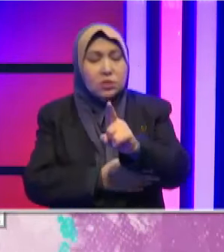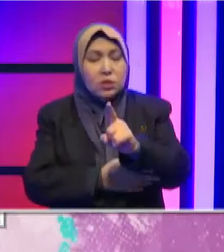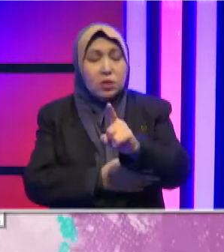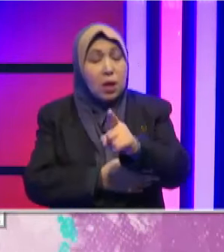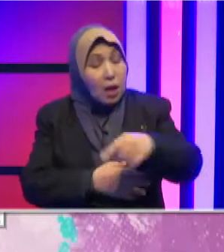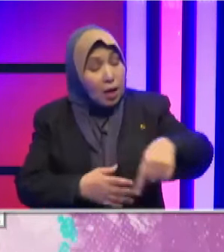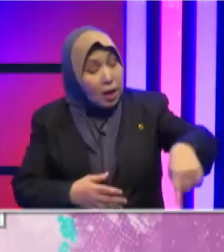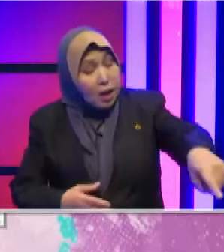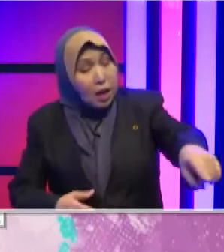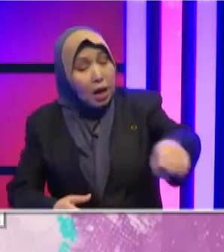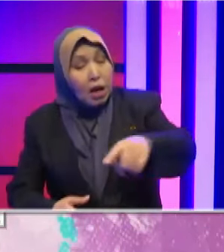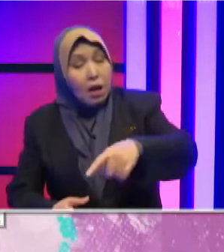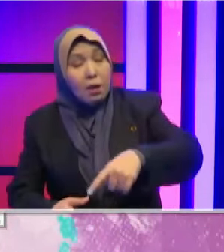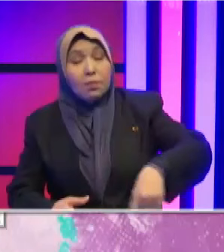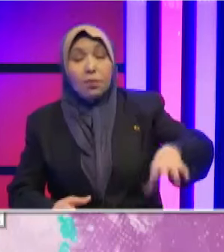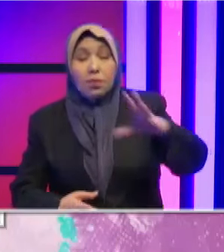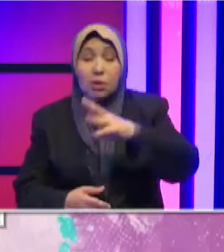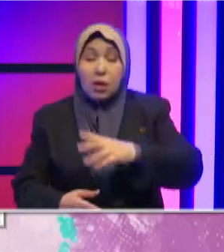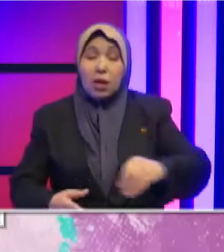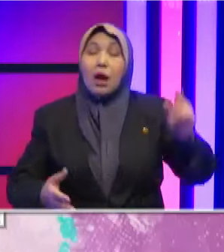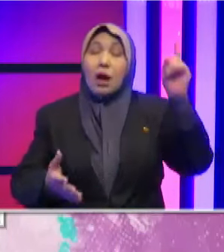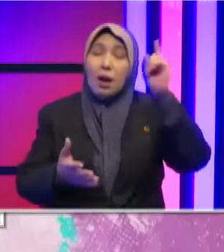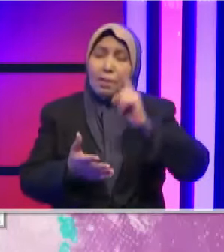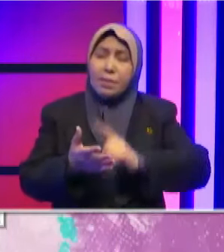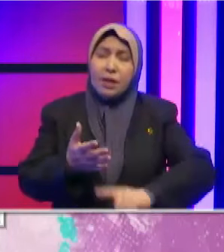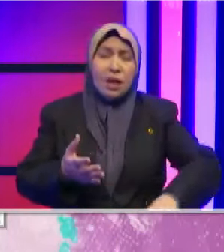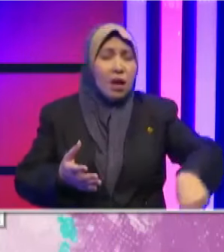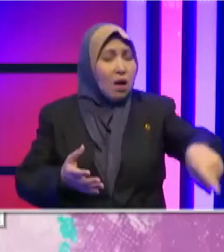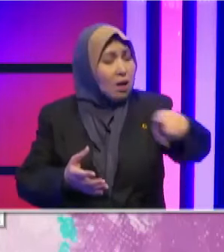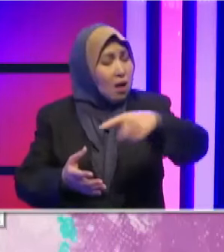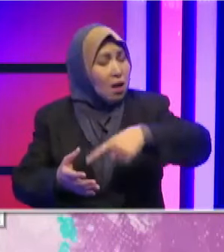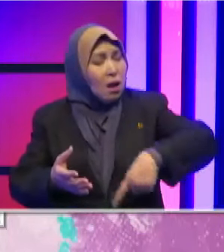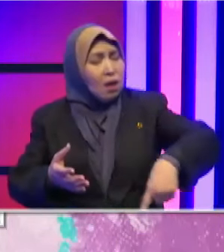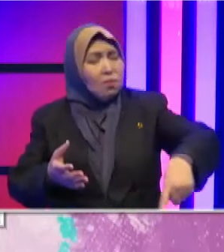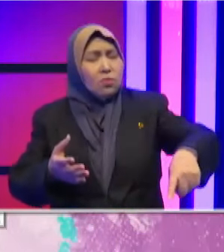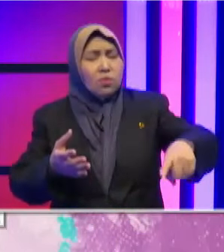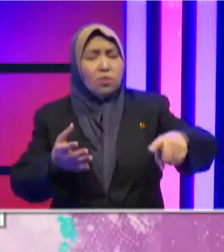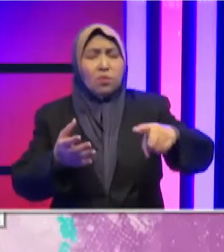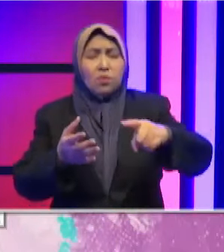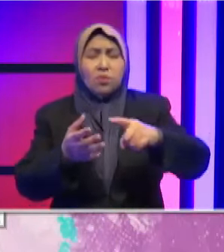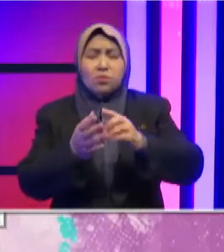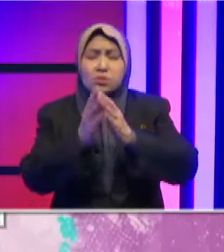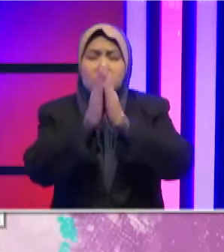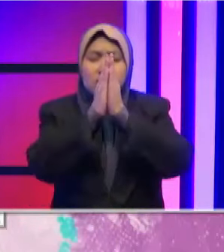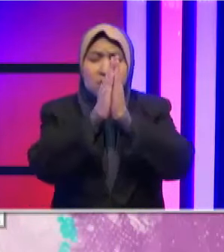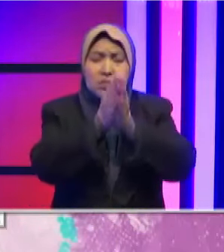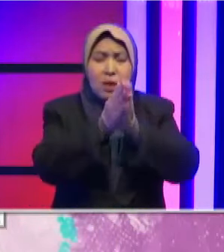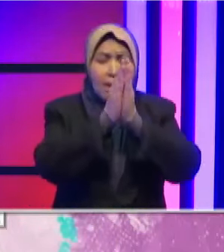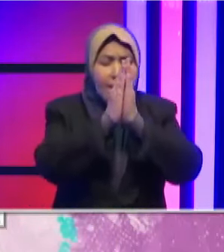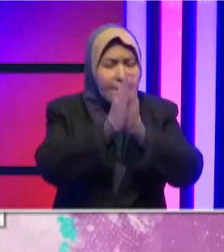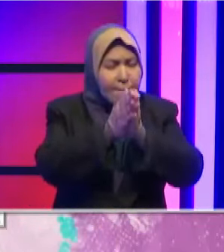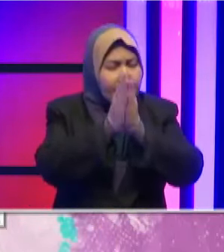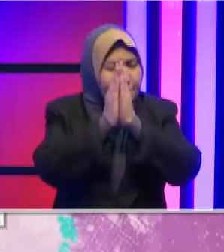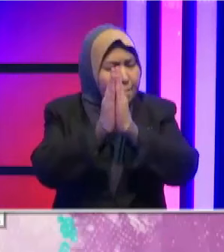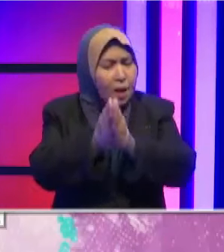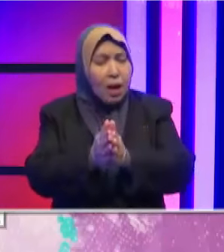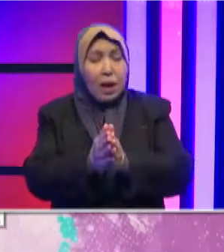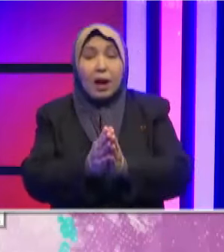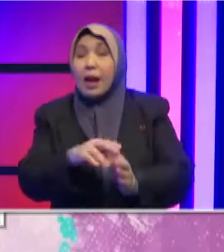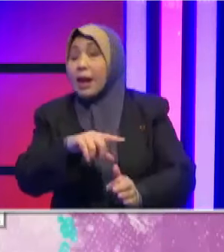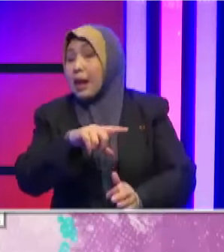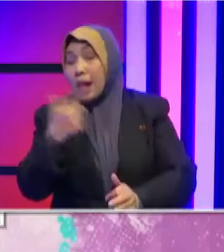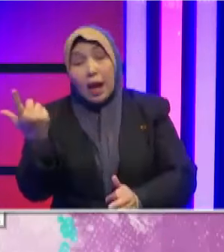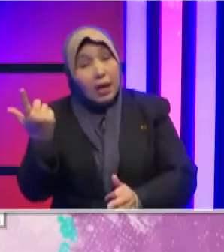Inna gondwana Kau bodoh nangis